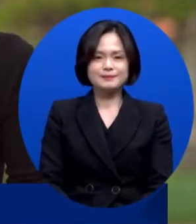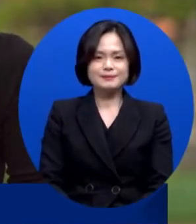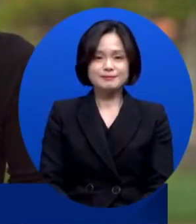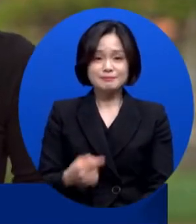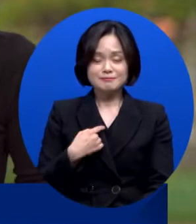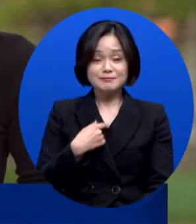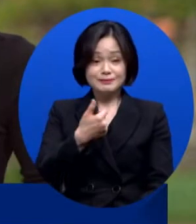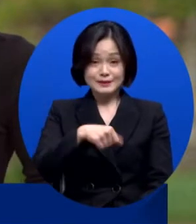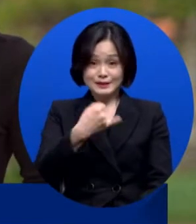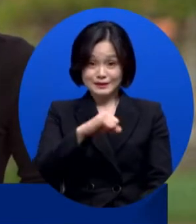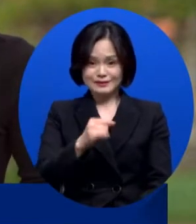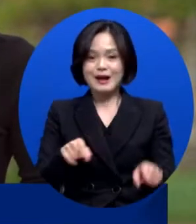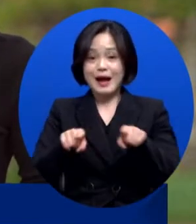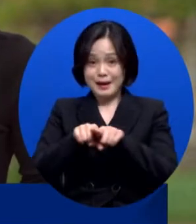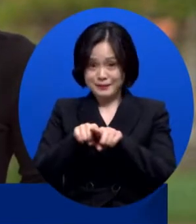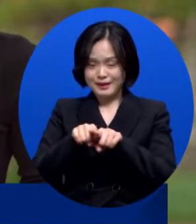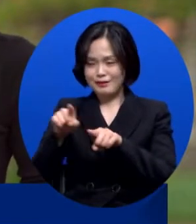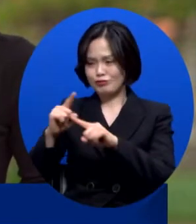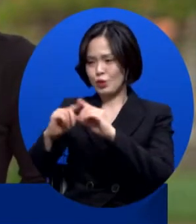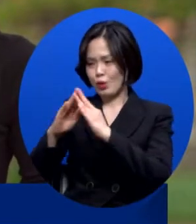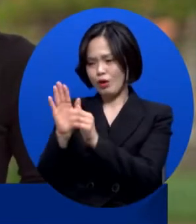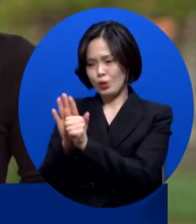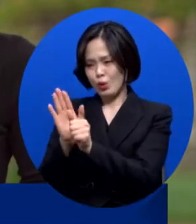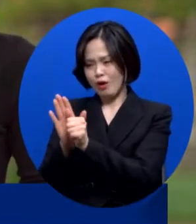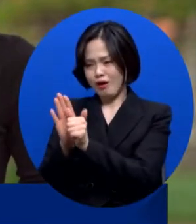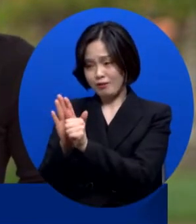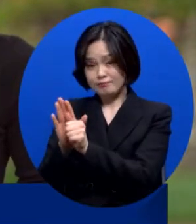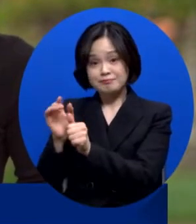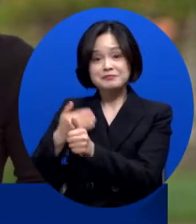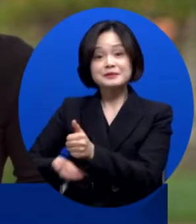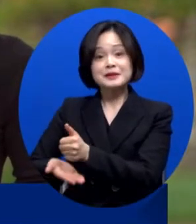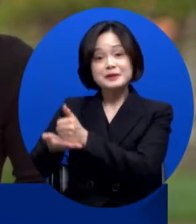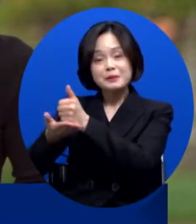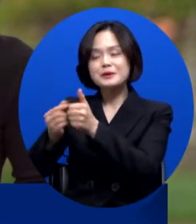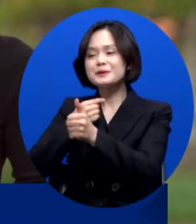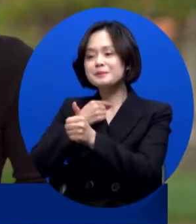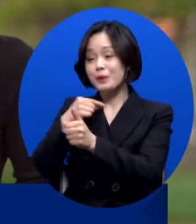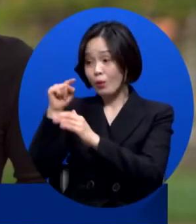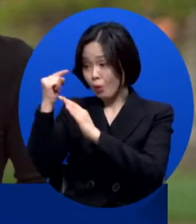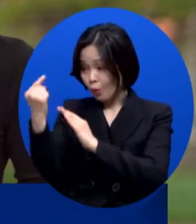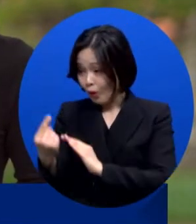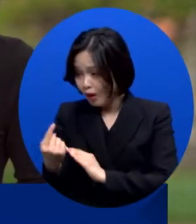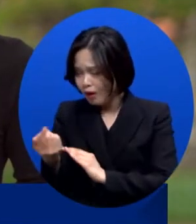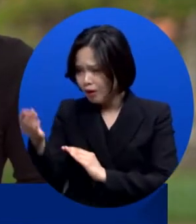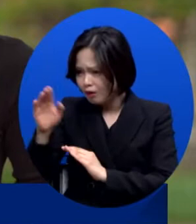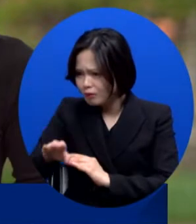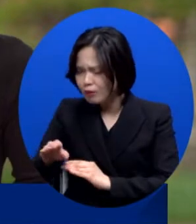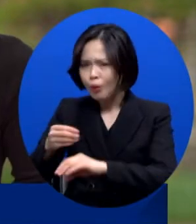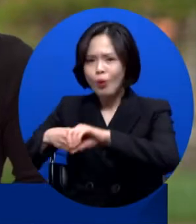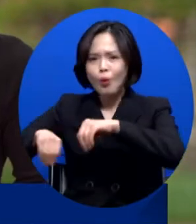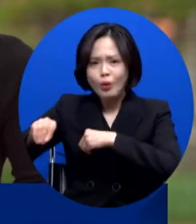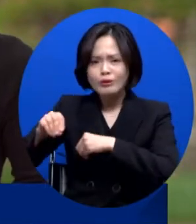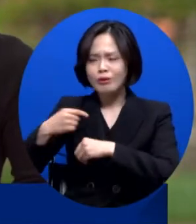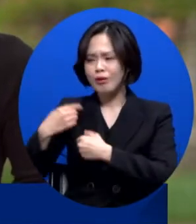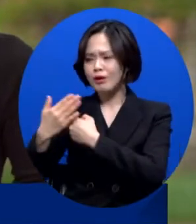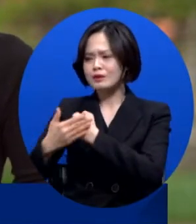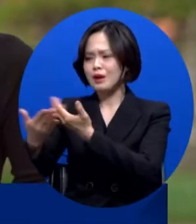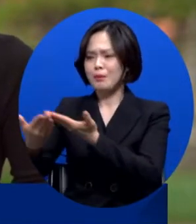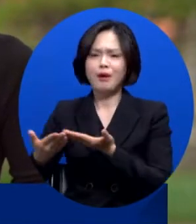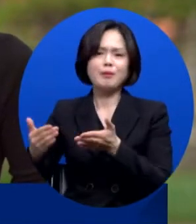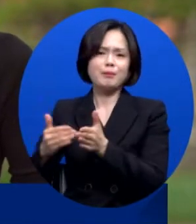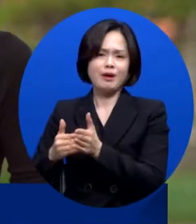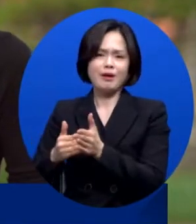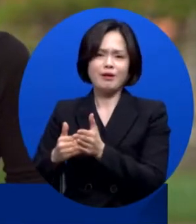정말 너무나 감사하고요 어 저희들의 상대로 왔는데 더 많은 것들을 바꿔 가는 것 같아서 너무나 귀한 시간이